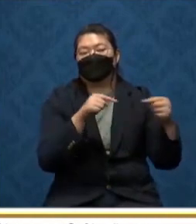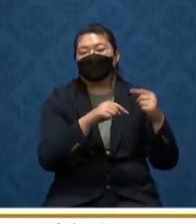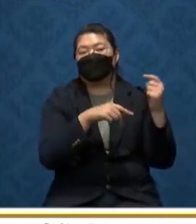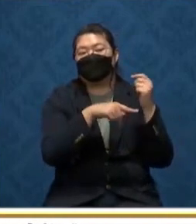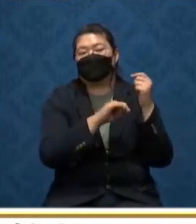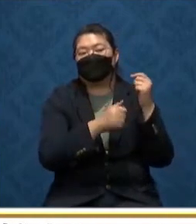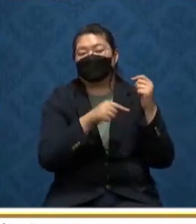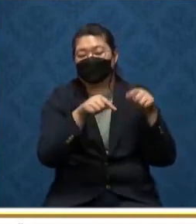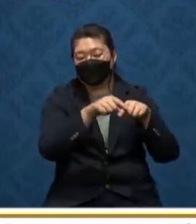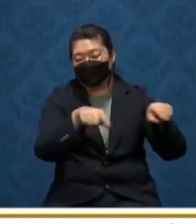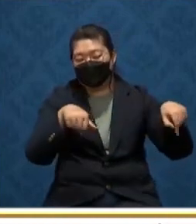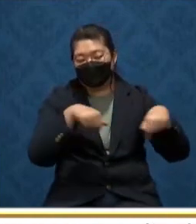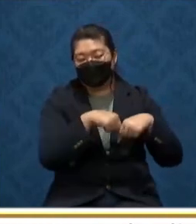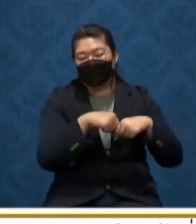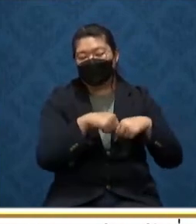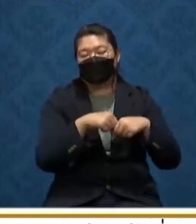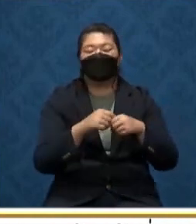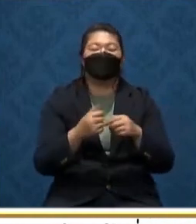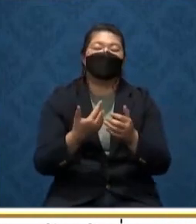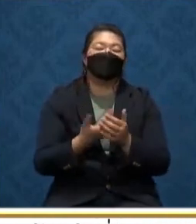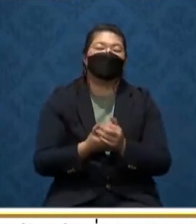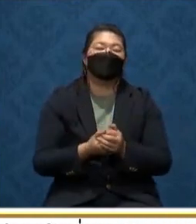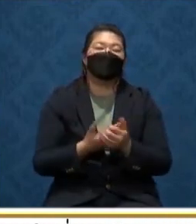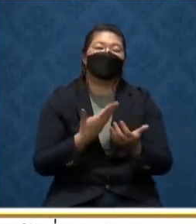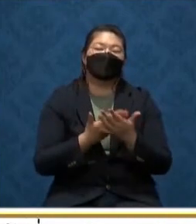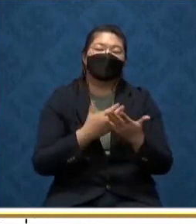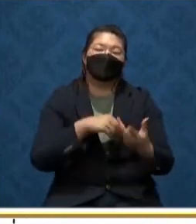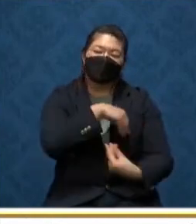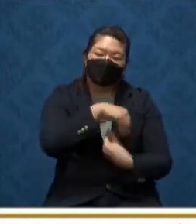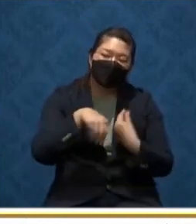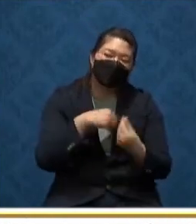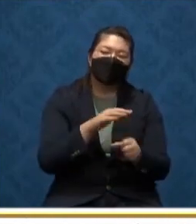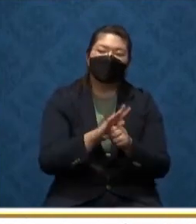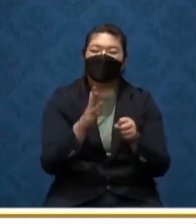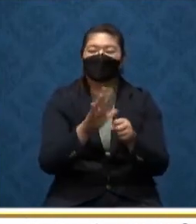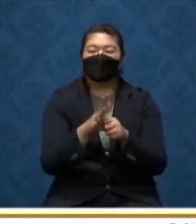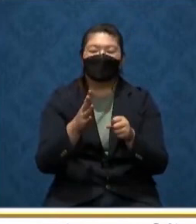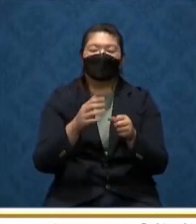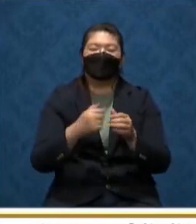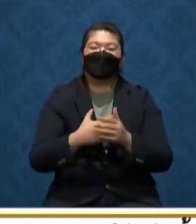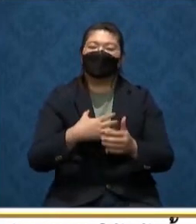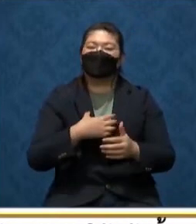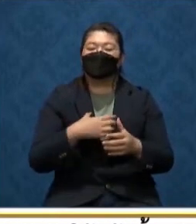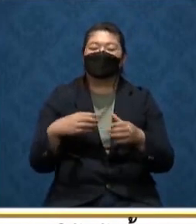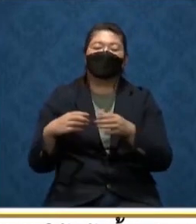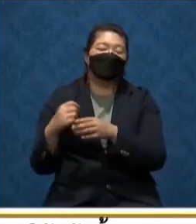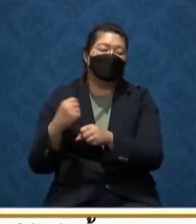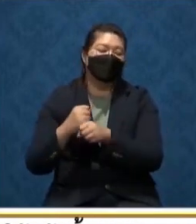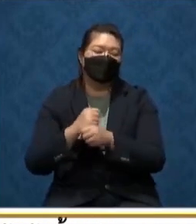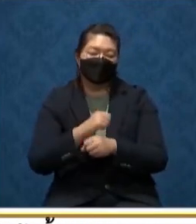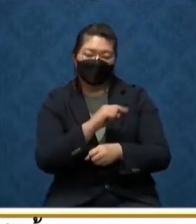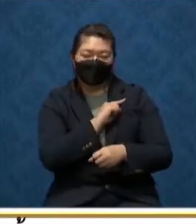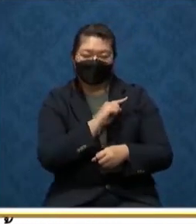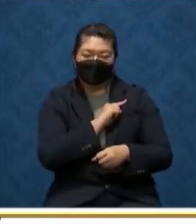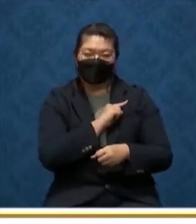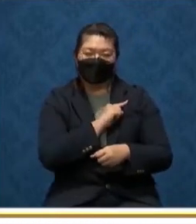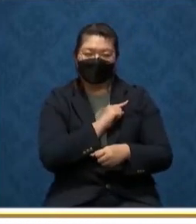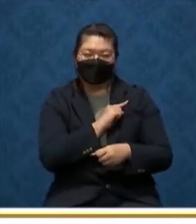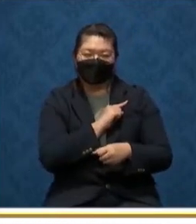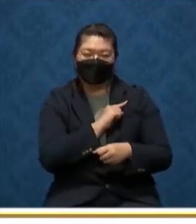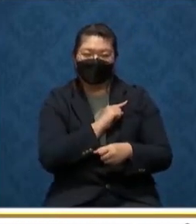ไม่เพีงพอต่อกัน ใช้ใจในครัวเรือนจึอยากให้หน่วยงทรบผิดชอบด้านความมนคง